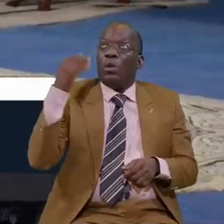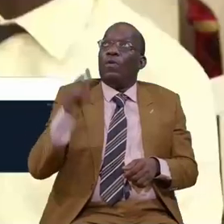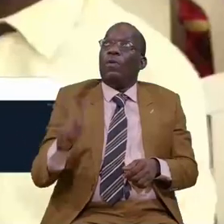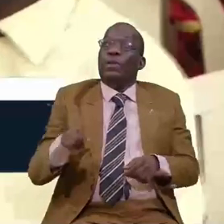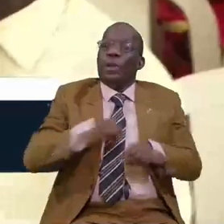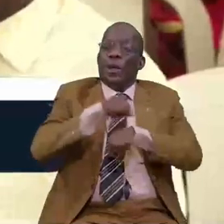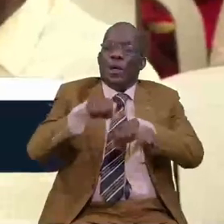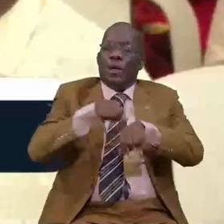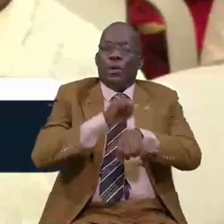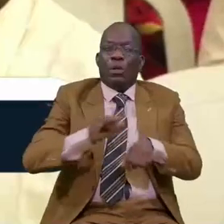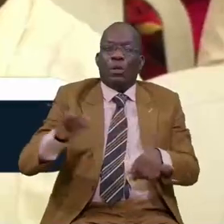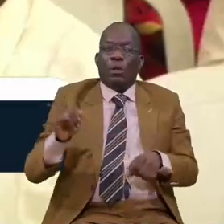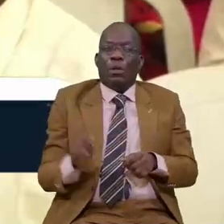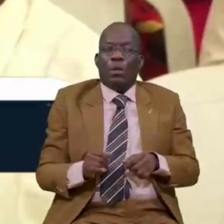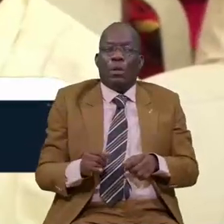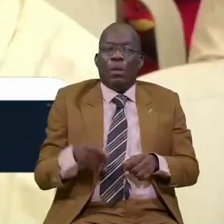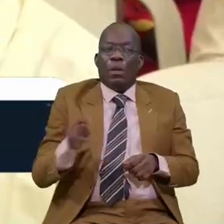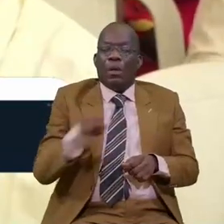par l'onction,